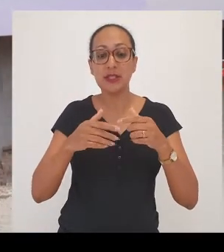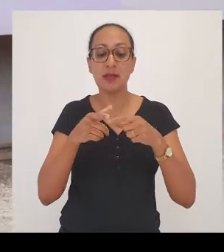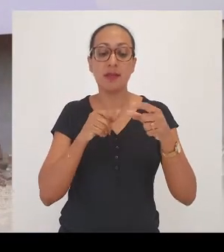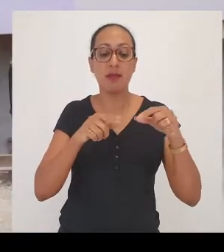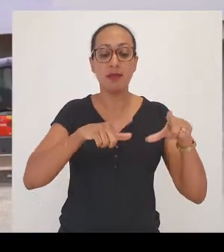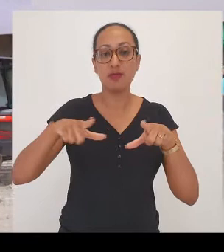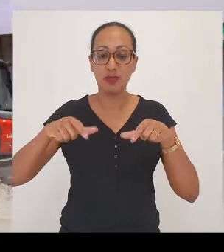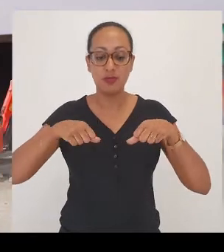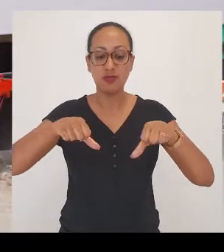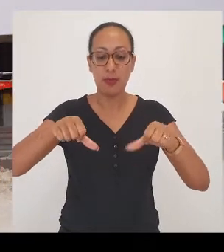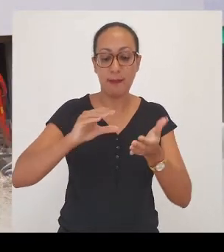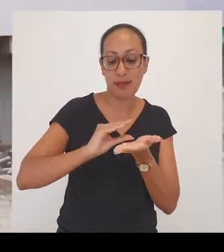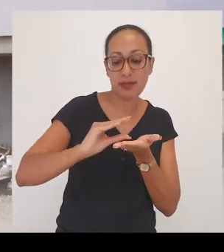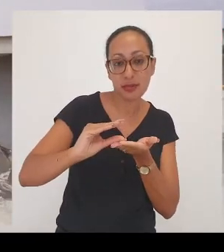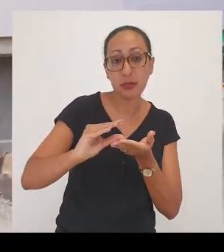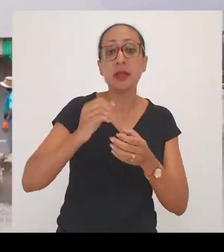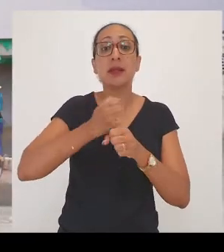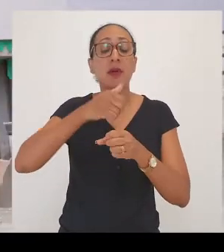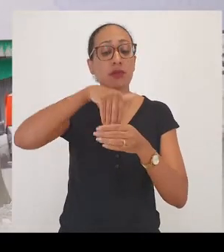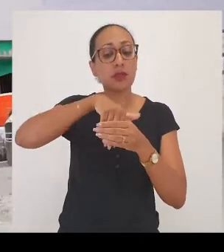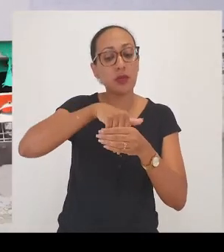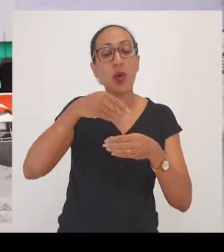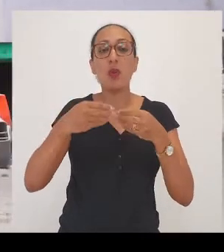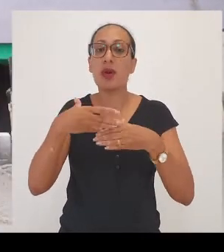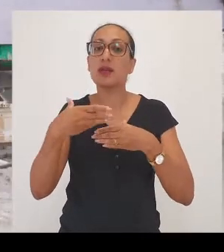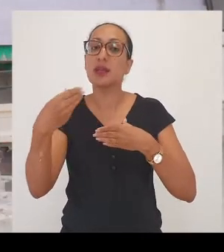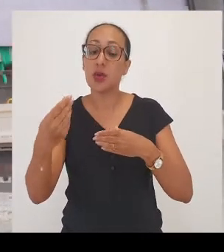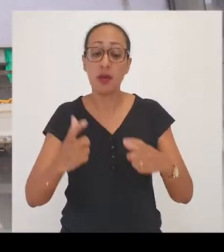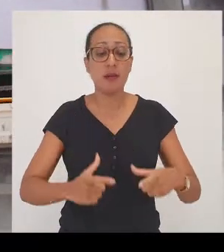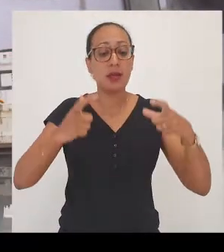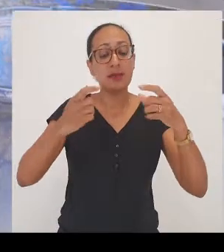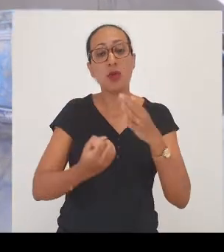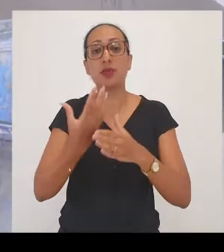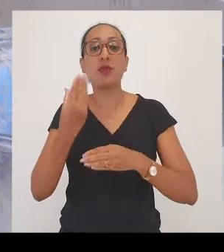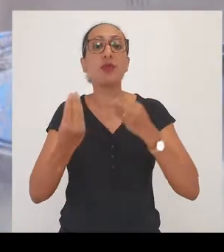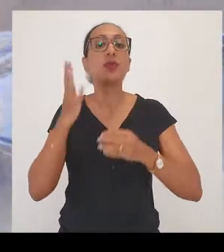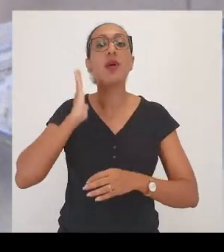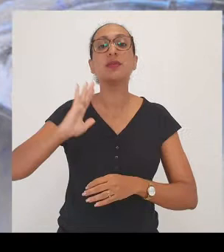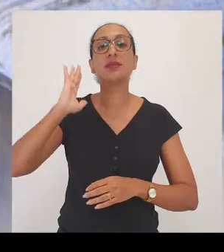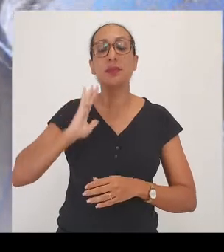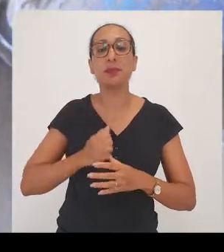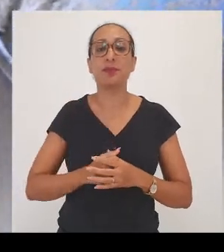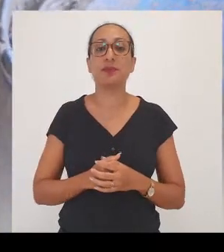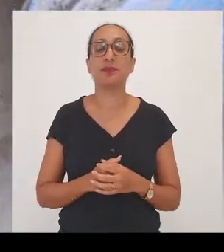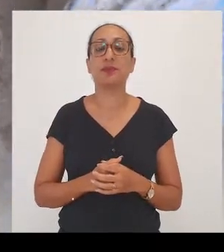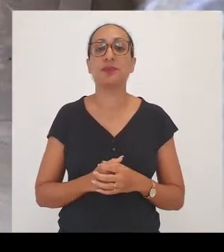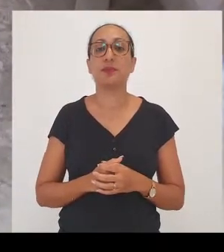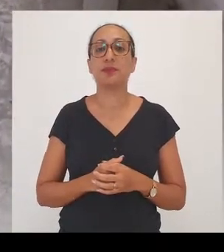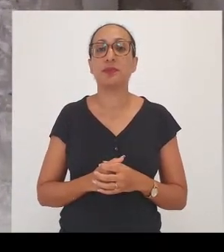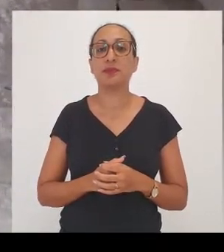L'activité du carreleur chapiste s'exerce à l'intérieur ou à l'extérieur dans tout type de bâtiment, neuf ou ancien.